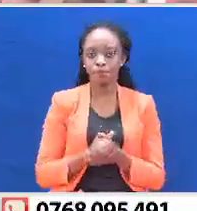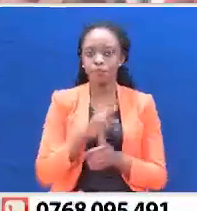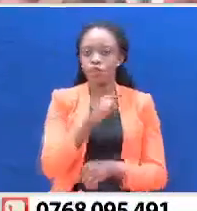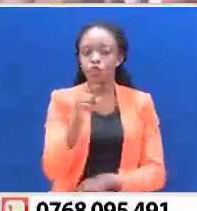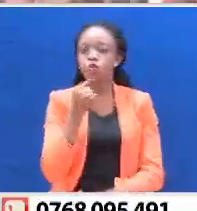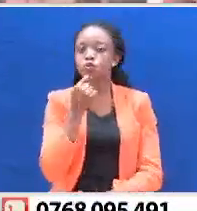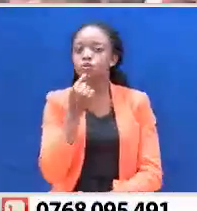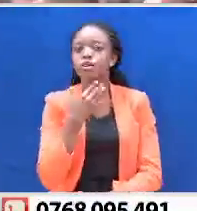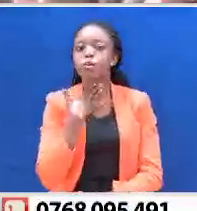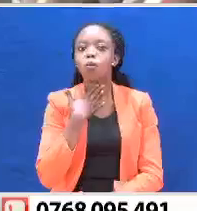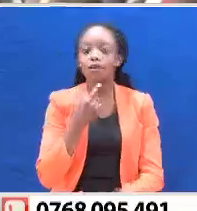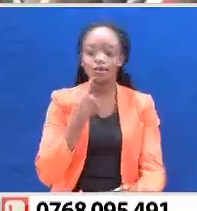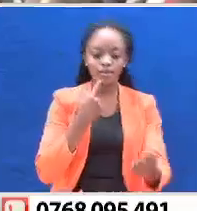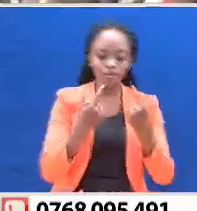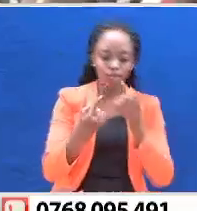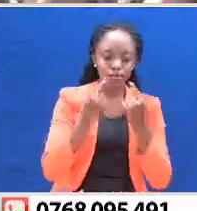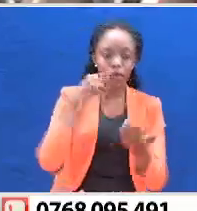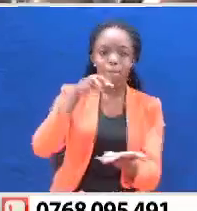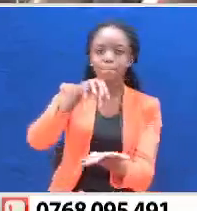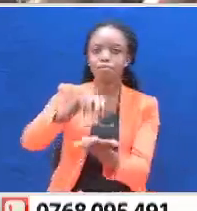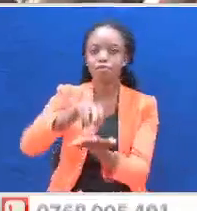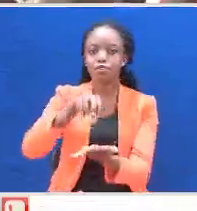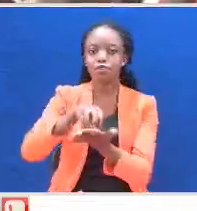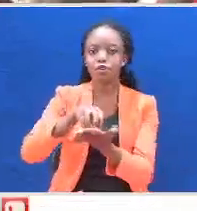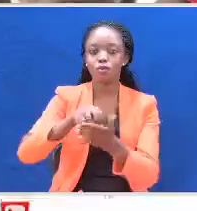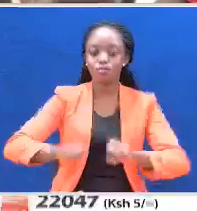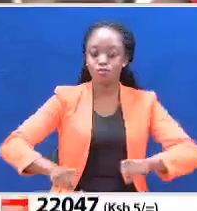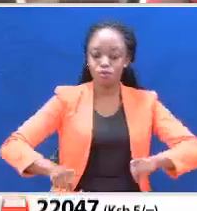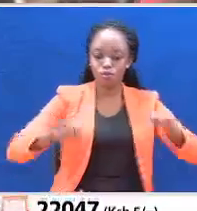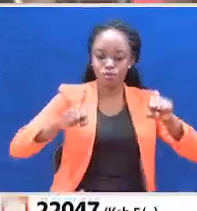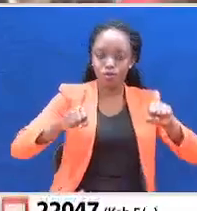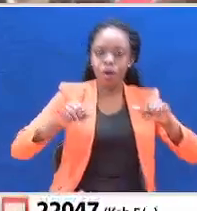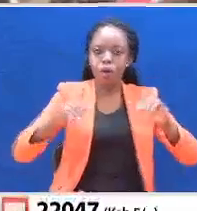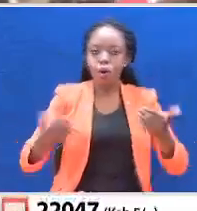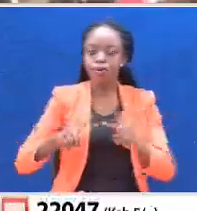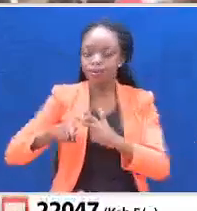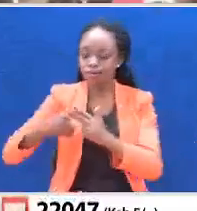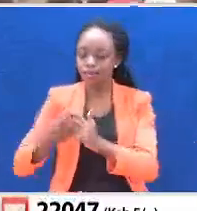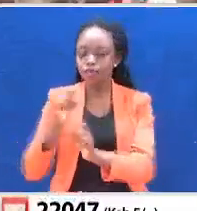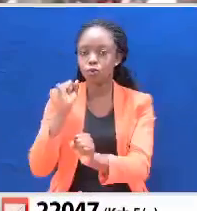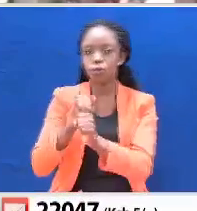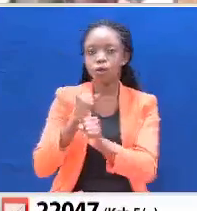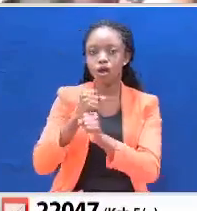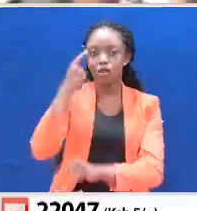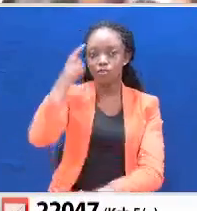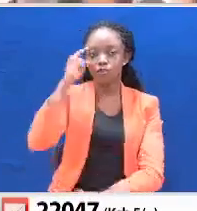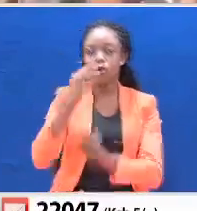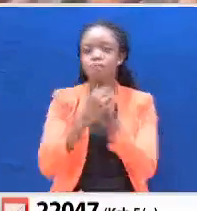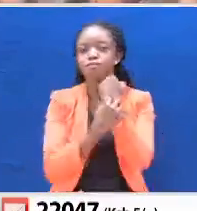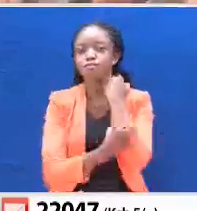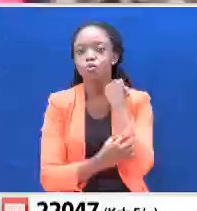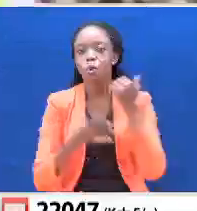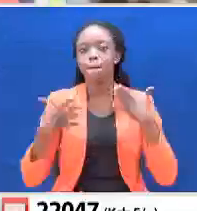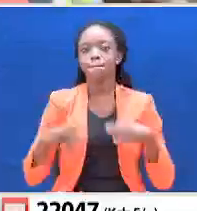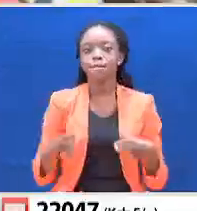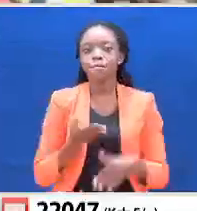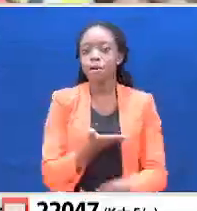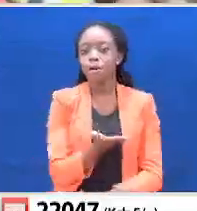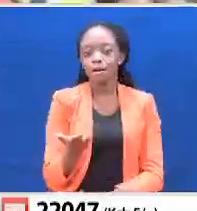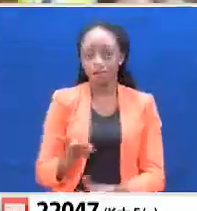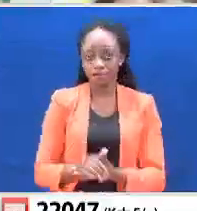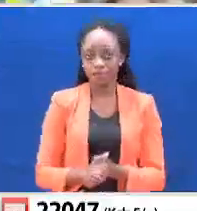Mnasema tuongee nafasi ya positions ya wakubwa ama tuanze na kazi ya mahasla hapa ambao hawana kazi?